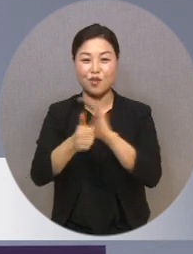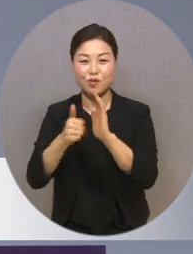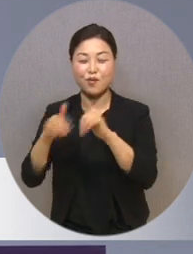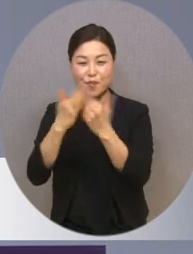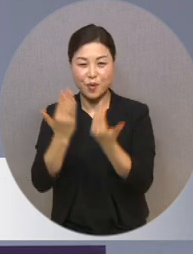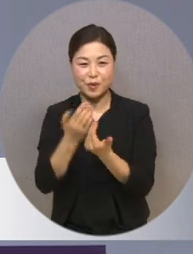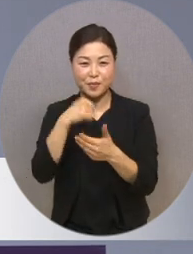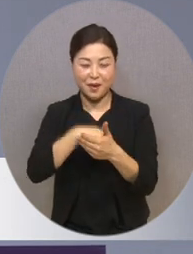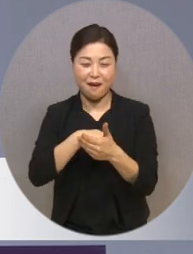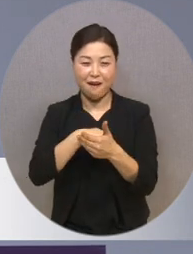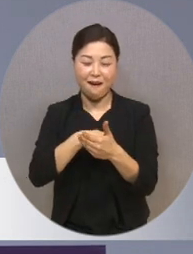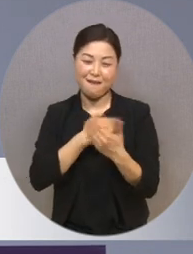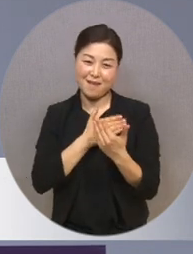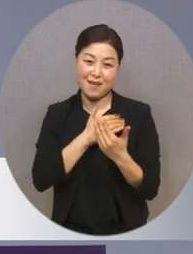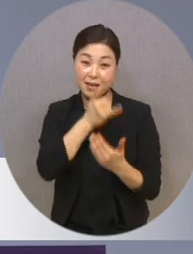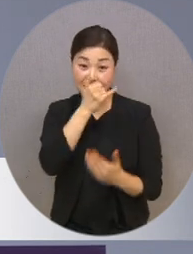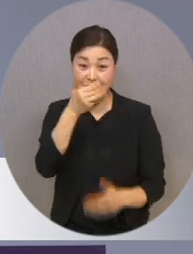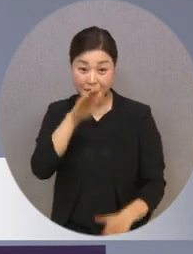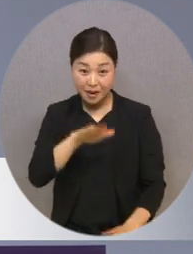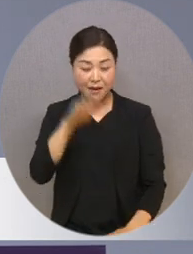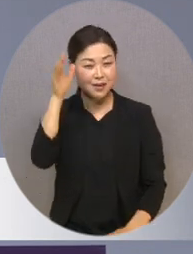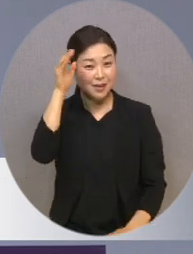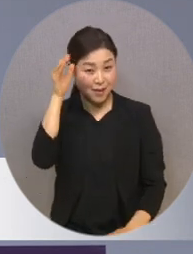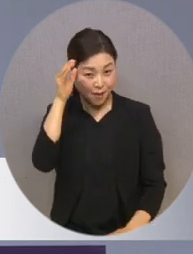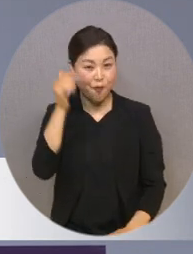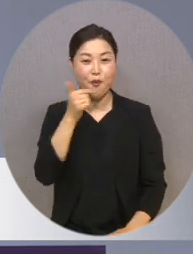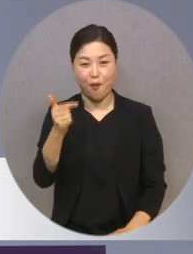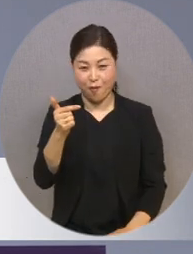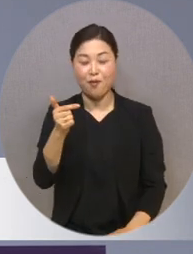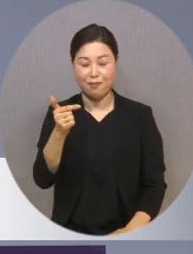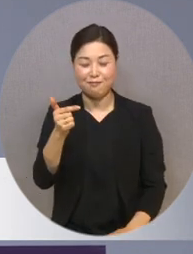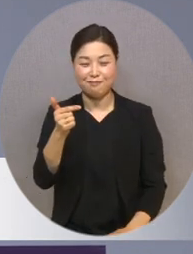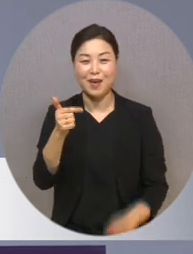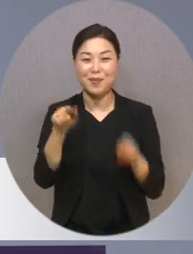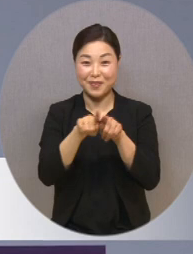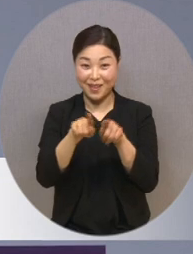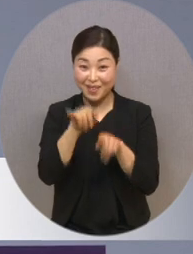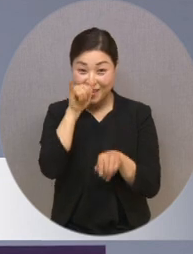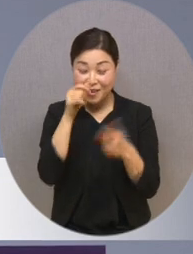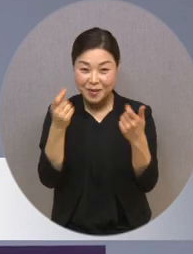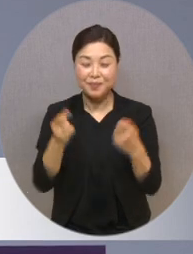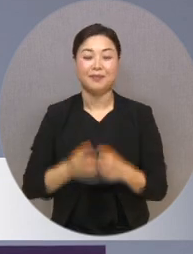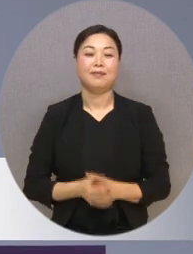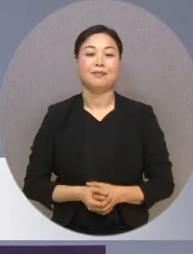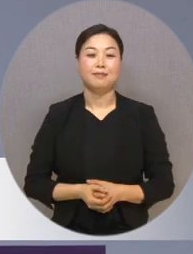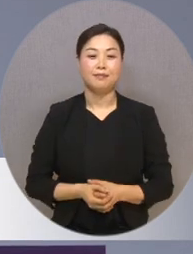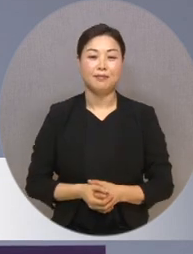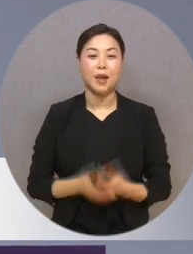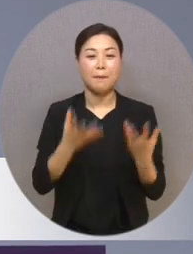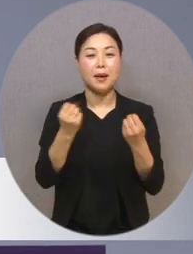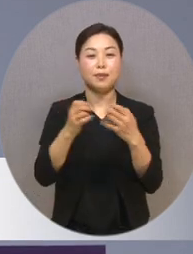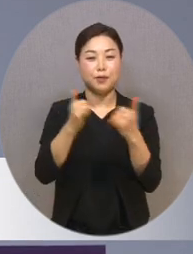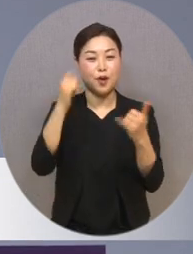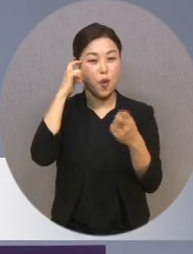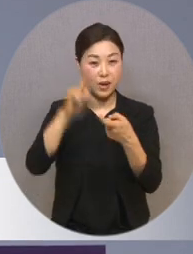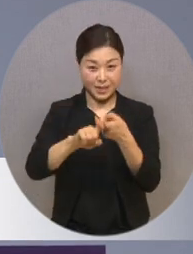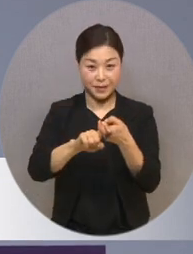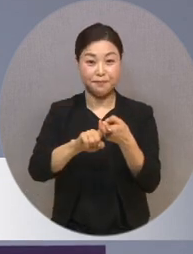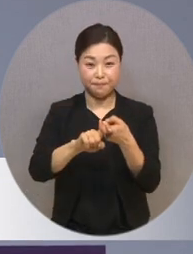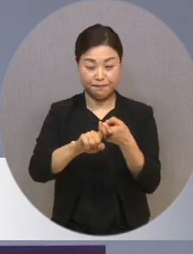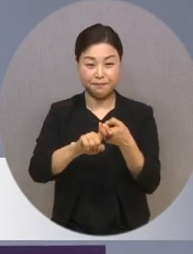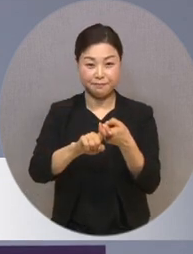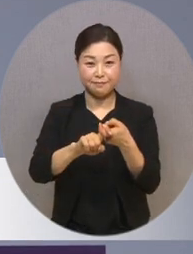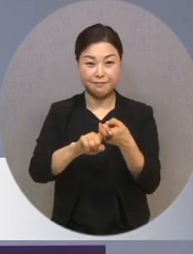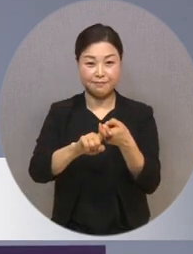또 있기도 하지만 또 기대가 되는 마음도 같이 시작을 할 거라고 생각이 됩니다. 많은 분들이 관심 가져주시고